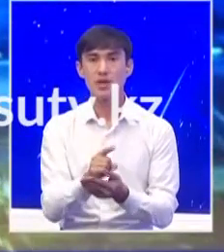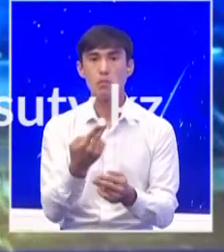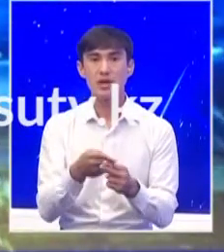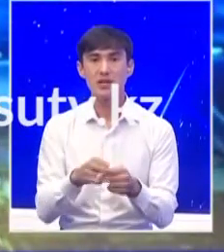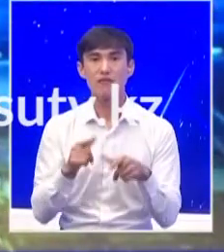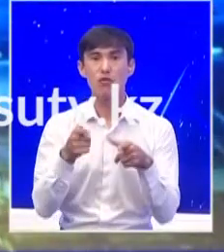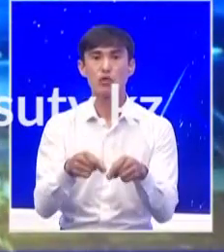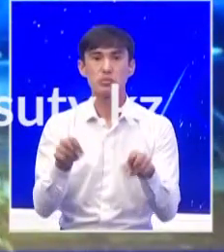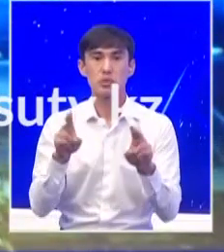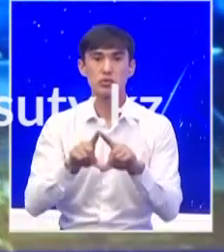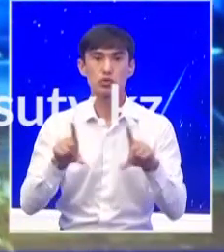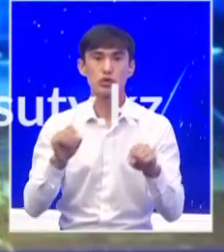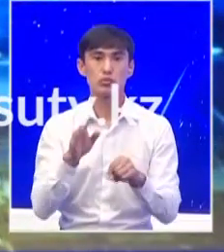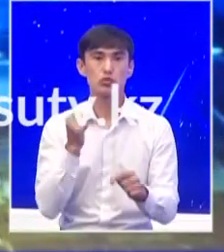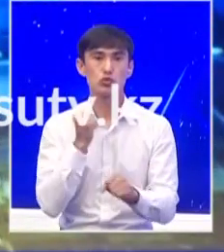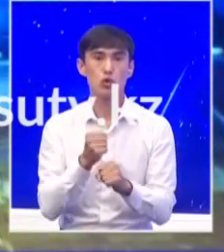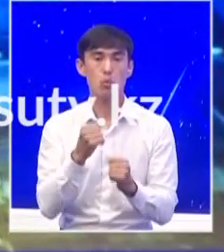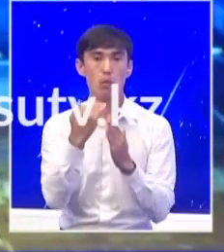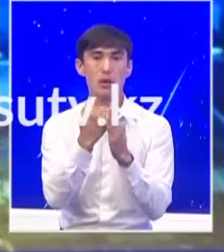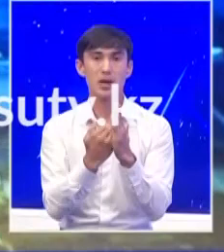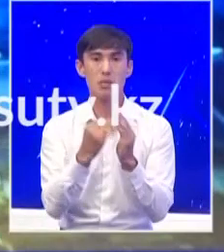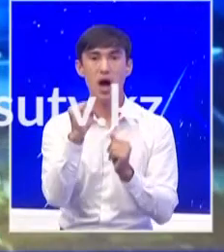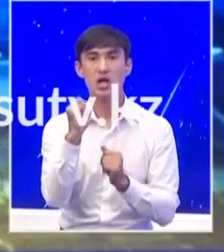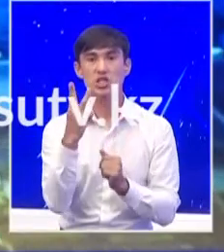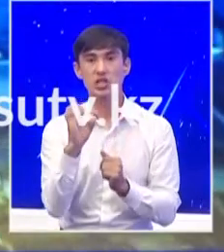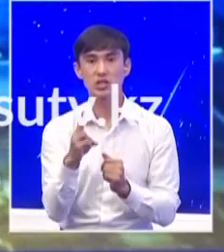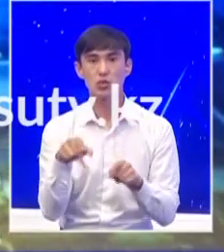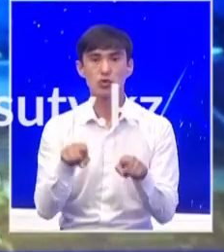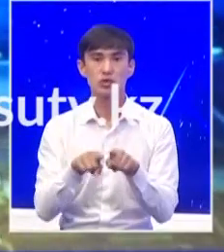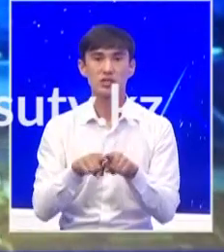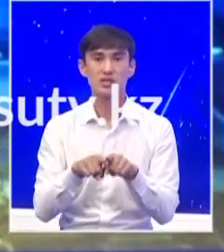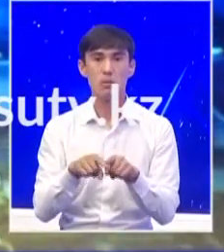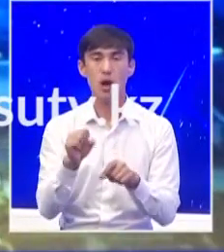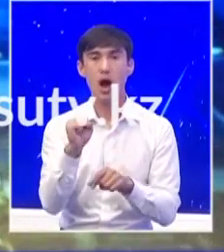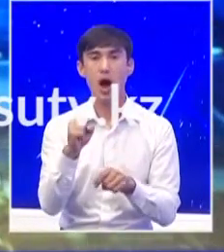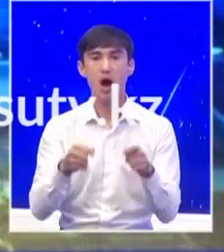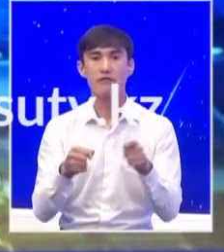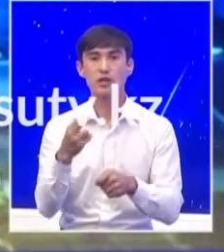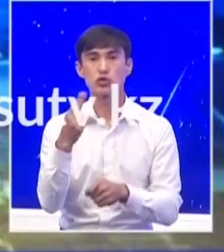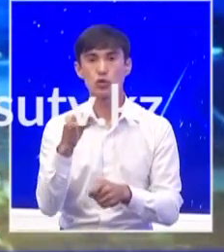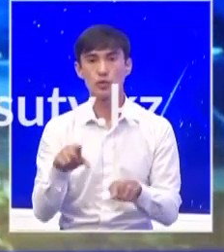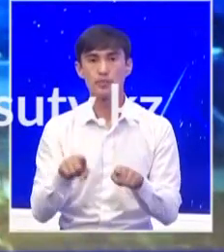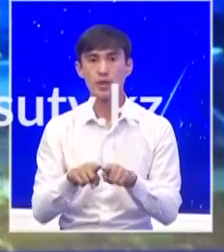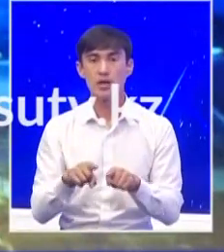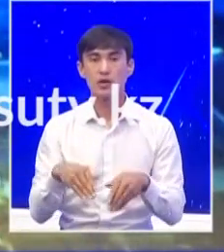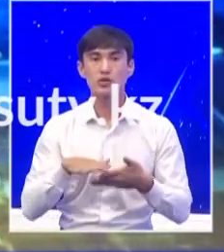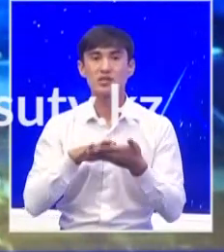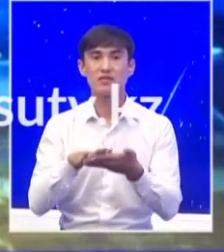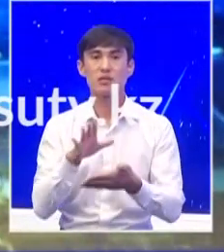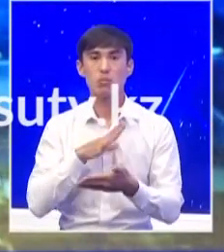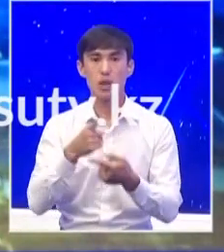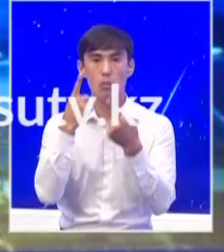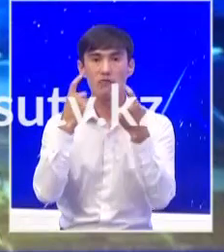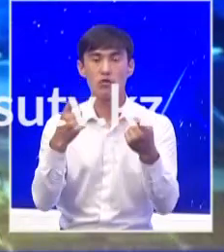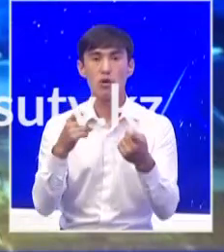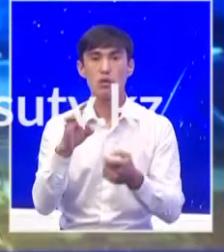вход в спецучреждения будет строго по программе АШИК. То же самое касается и автоцонов. Такое заявление было опубликовано на